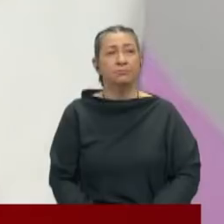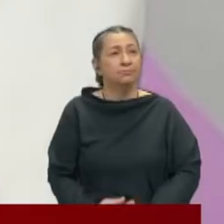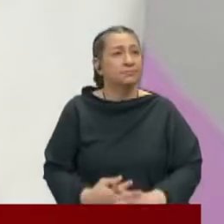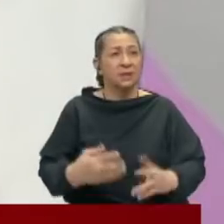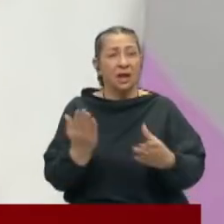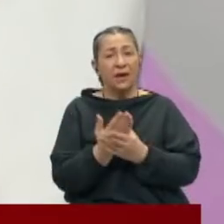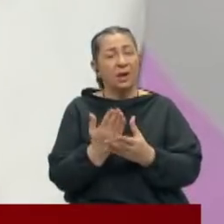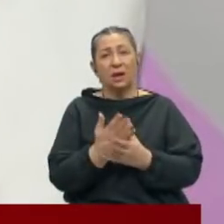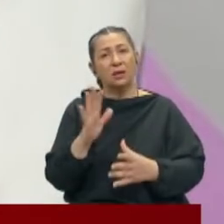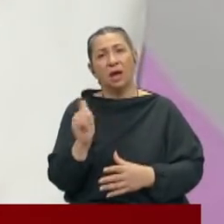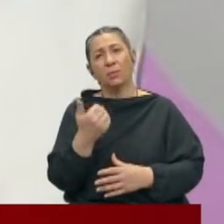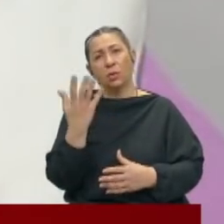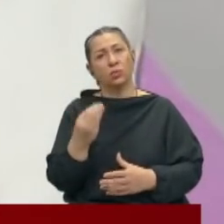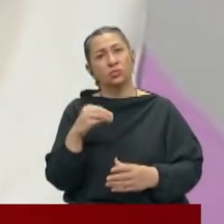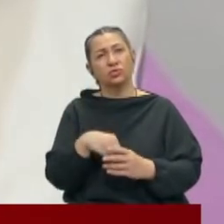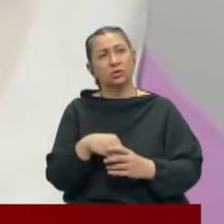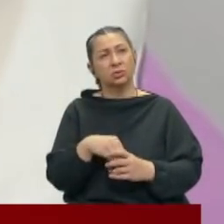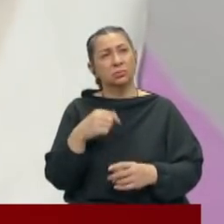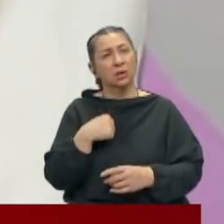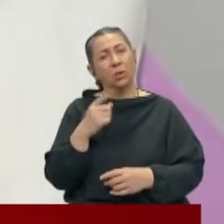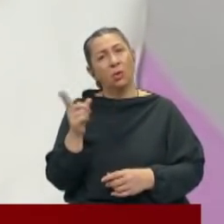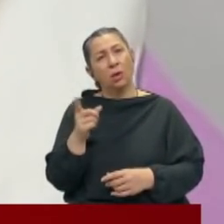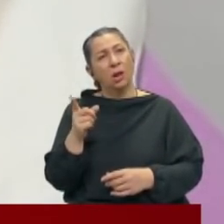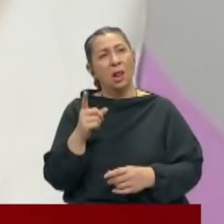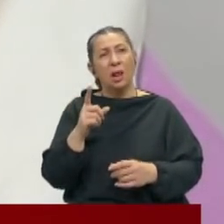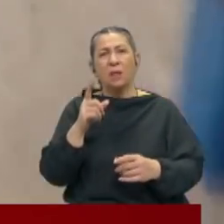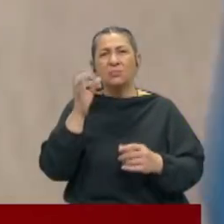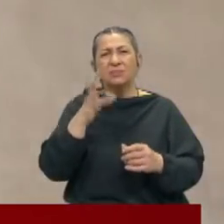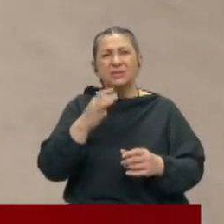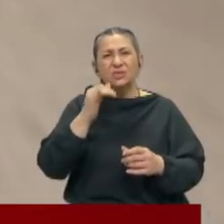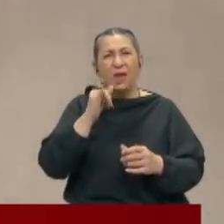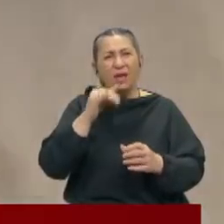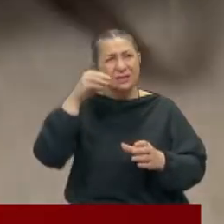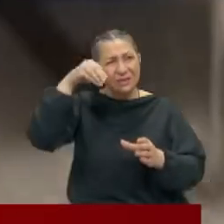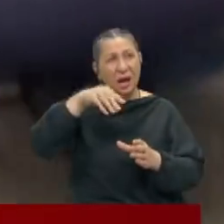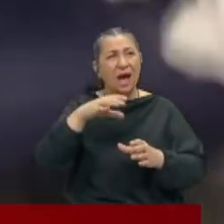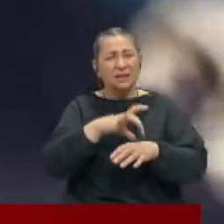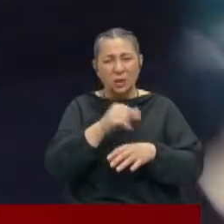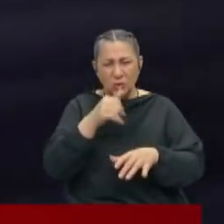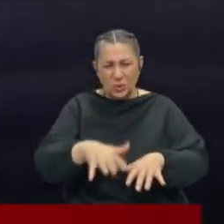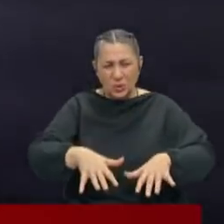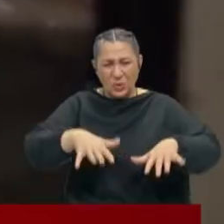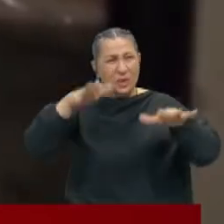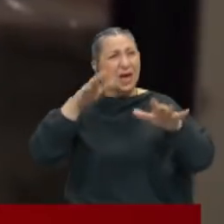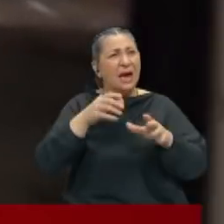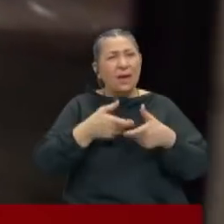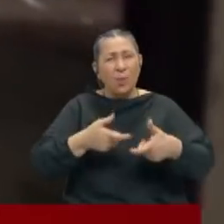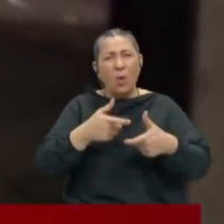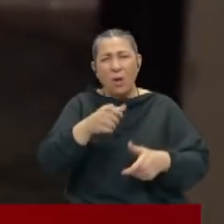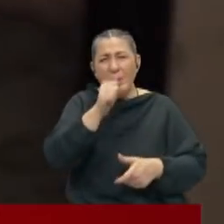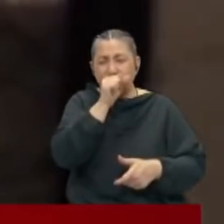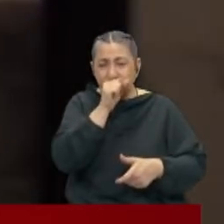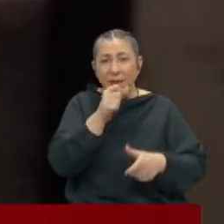Evraklar daha kıymetli olduğu için beni oraya lağıma soktular. Hastaneyi su basıp kanalizasyon tıkanınca